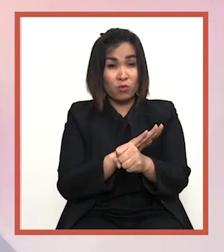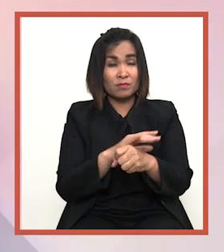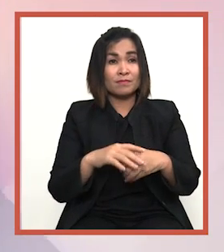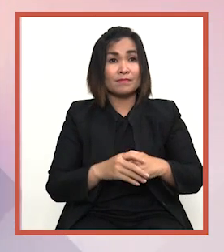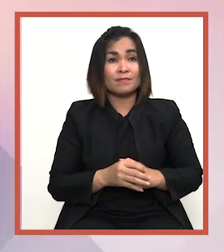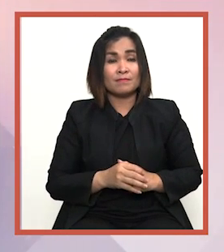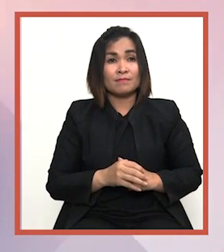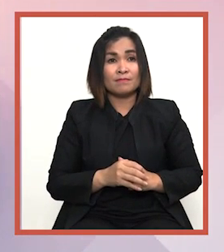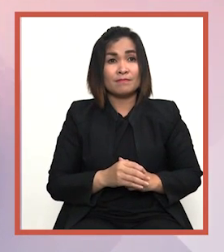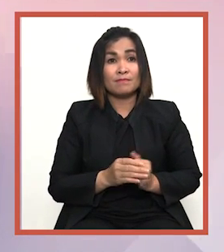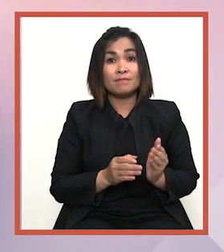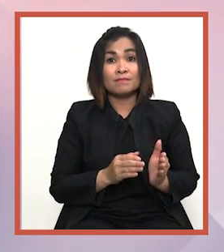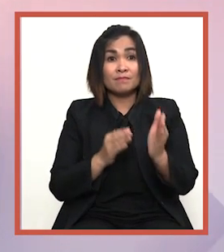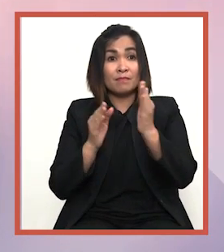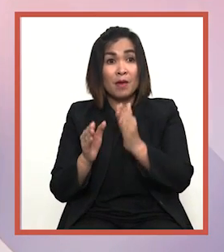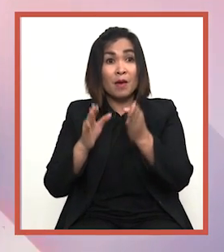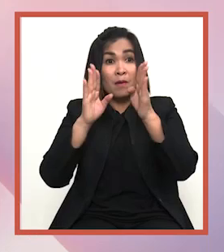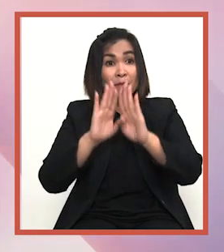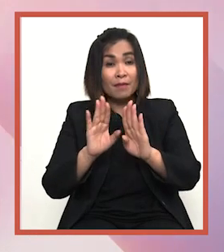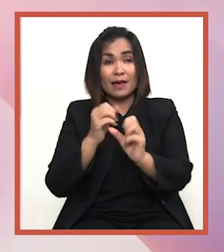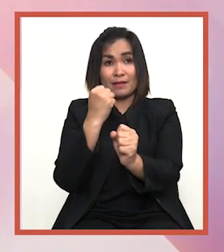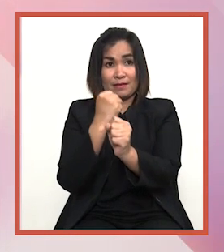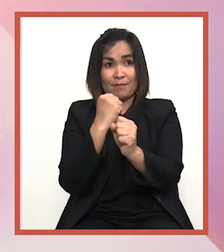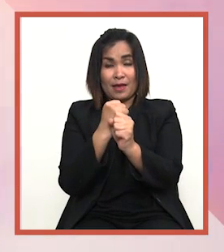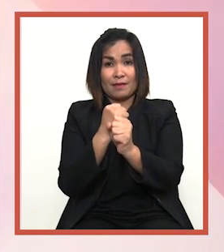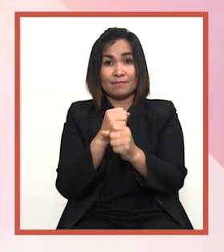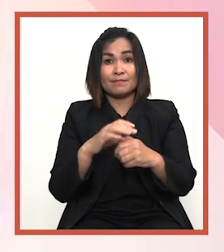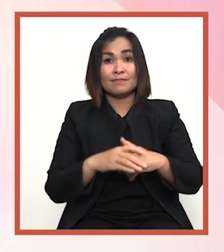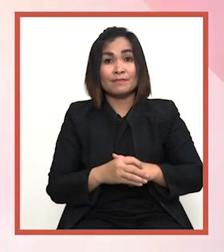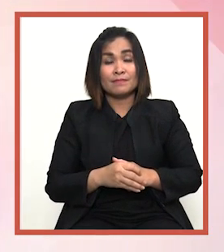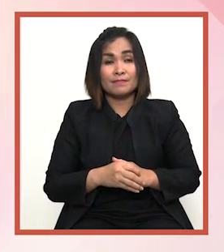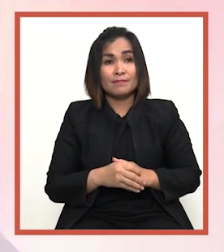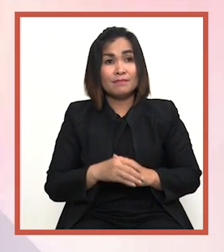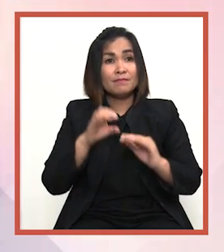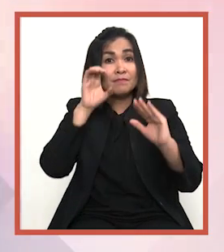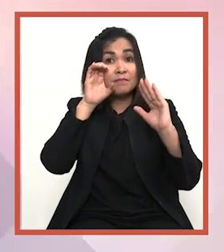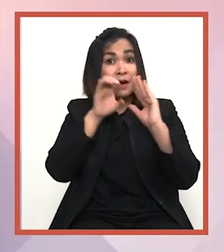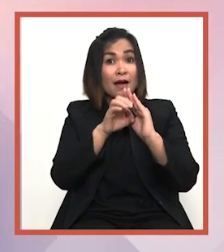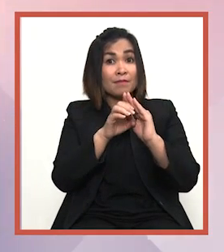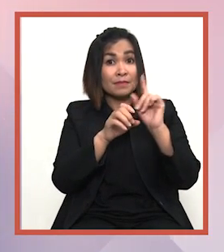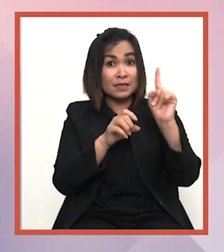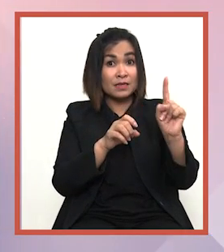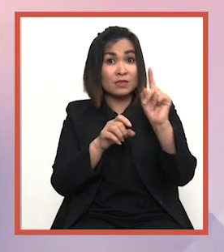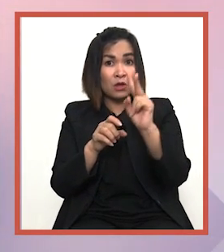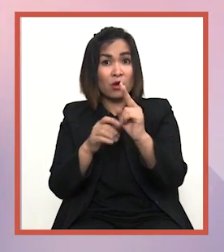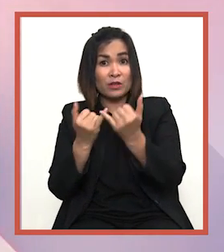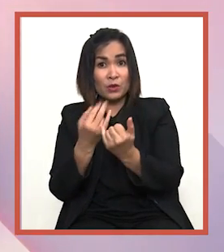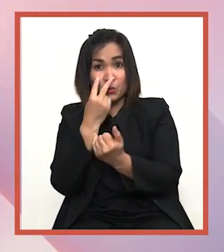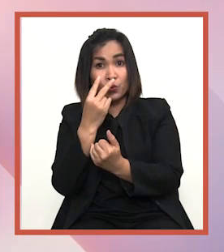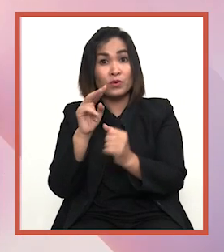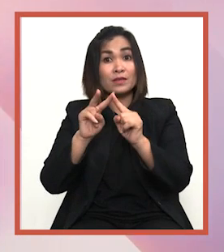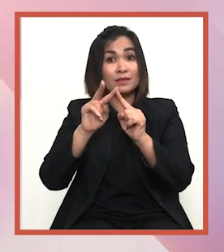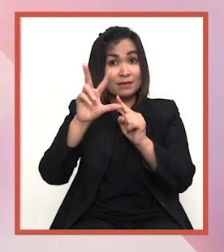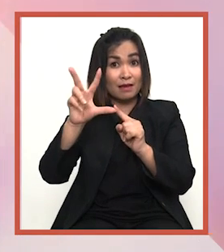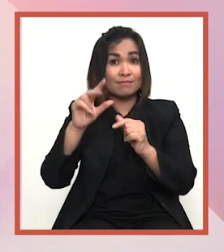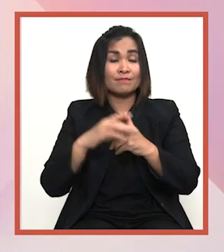าลักษณะสวิตช์ขั้วเดียวแบบการทำงานนะครับเราก็จะเขียนในอีกรูปแบบหนึ่งนะครับนะภาพที่3นะครับนะเราดูในรูปภาพ